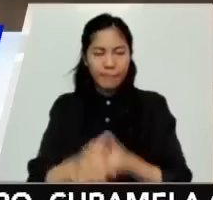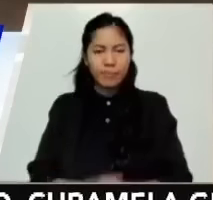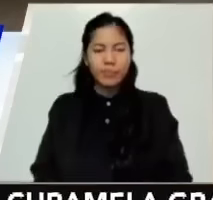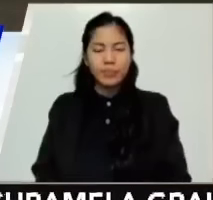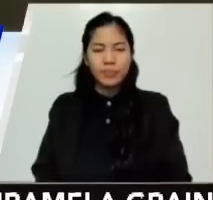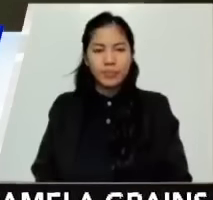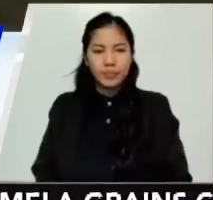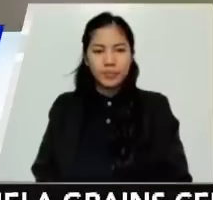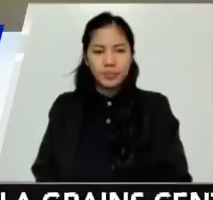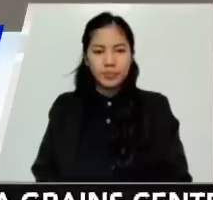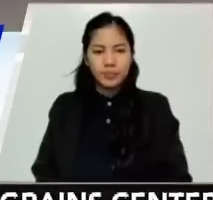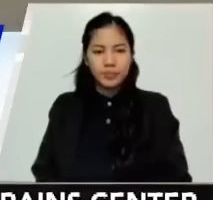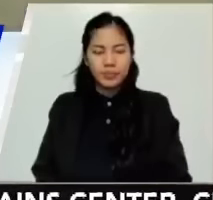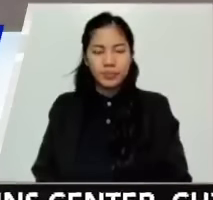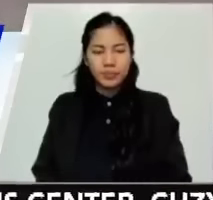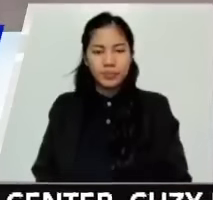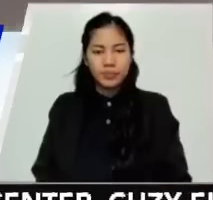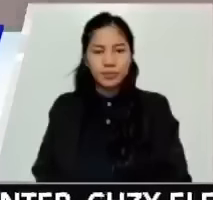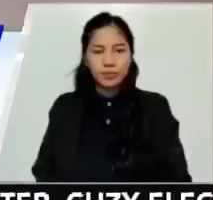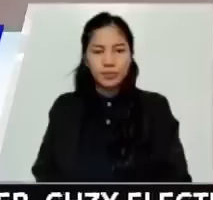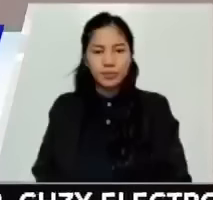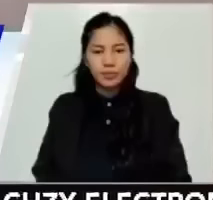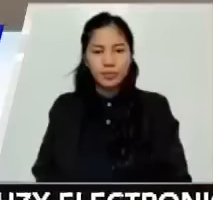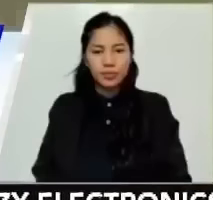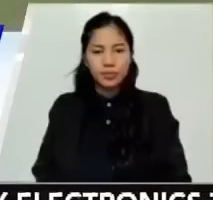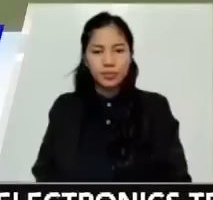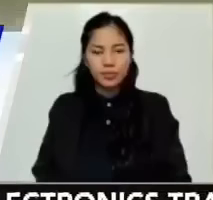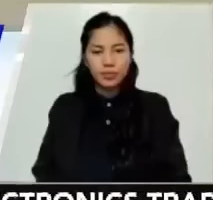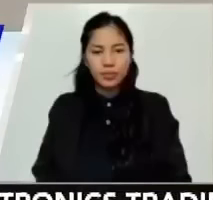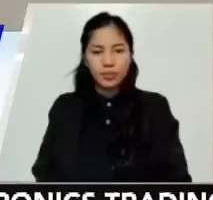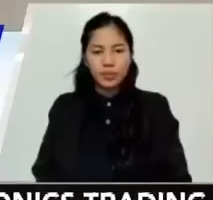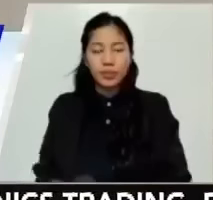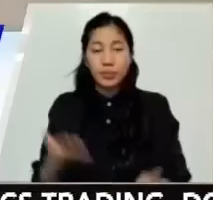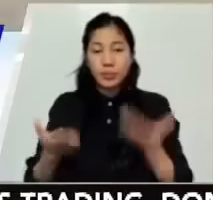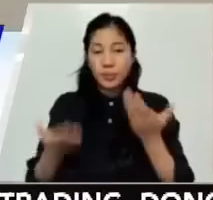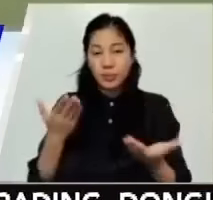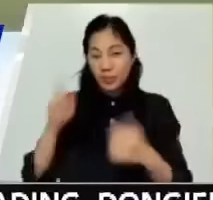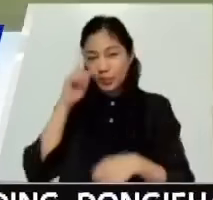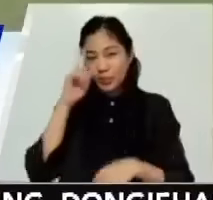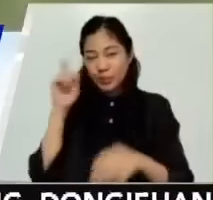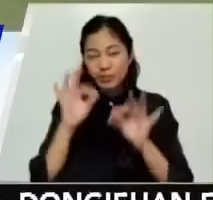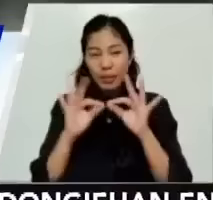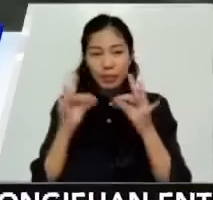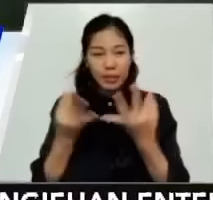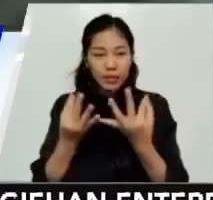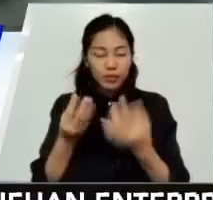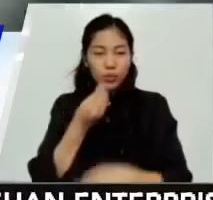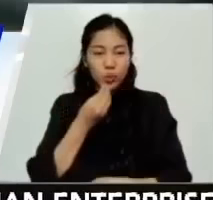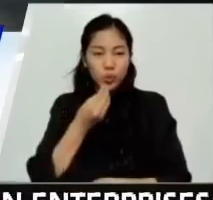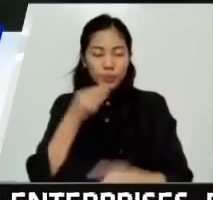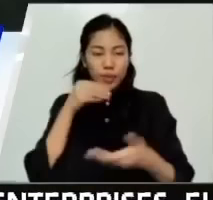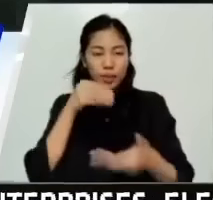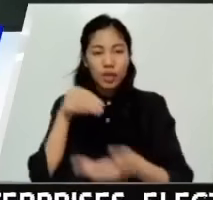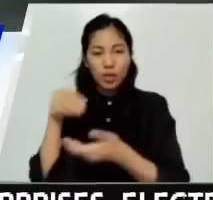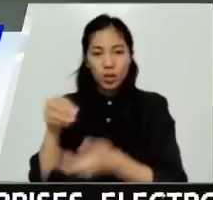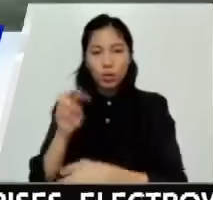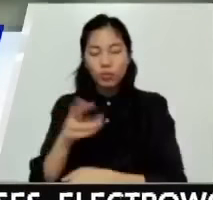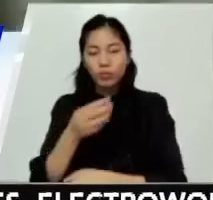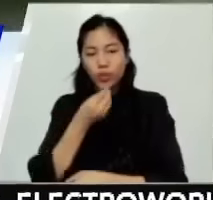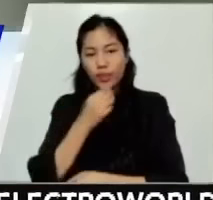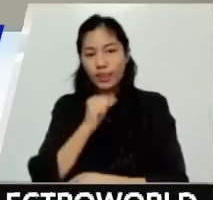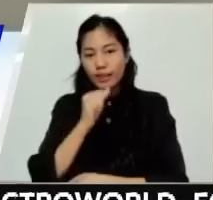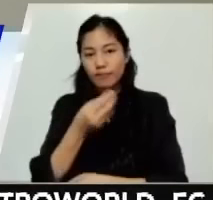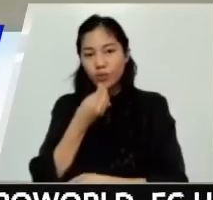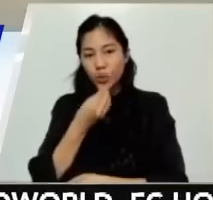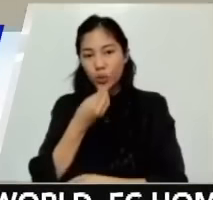po, ito ay in the form of yung mga family food packs, food and non-food items, yung mga hygiene